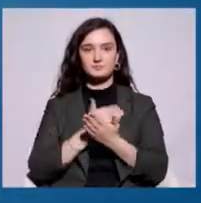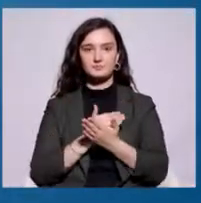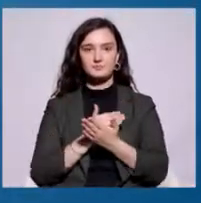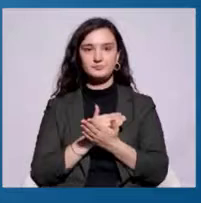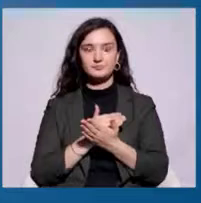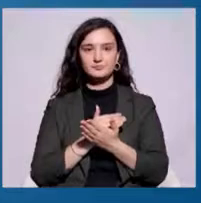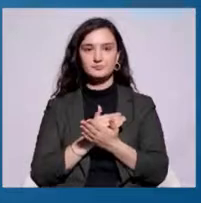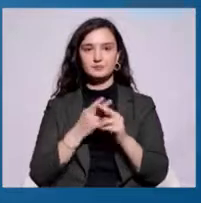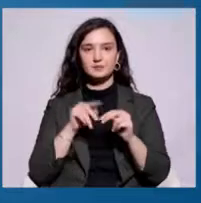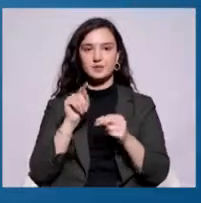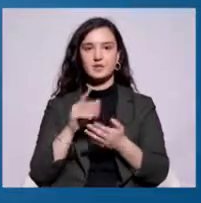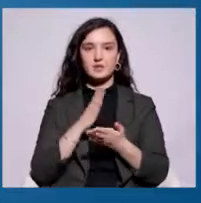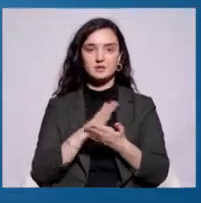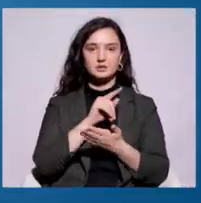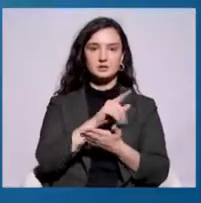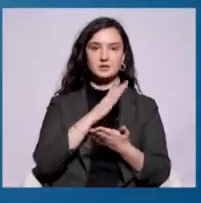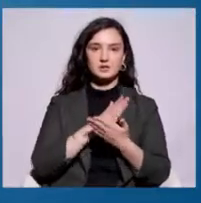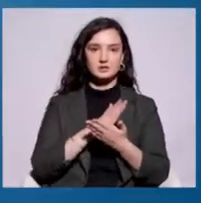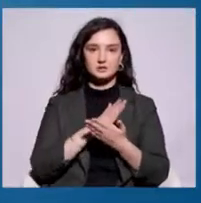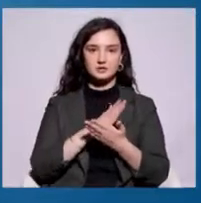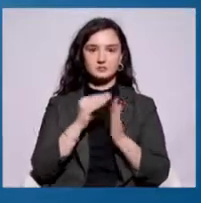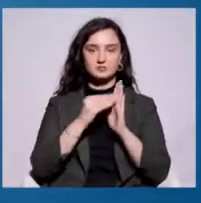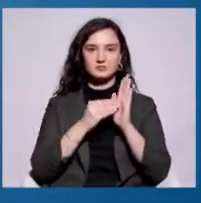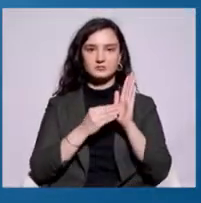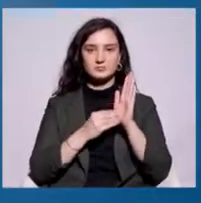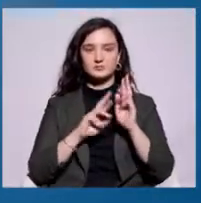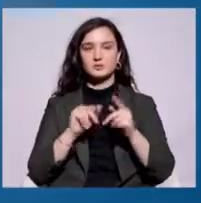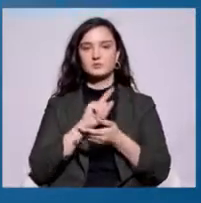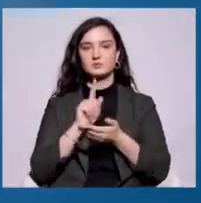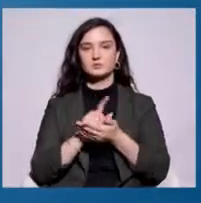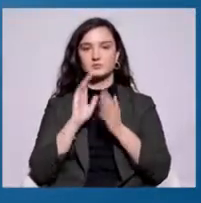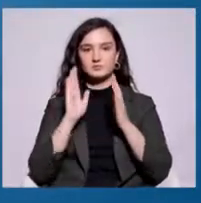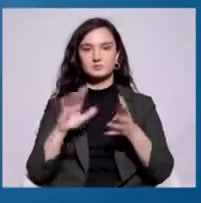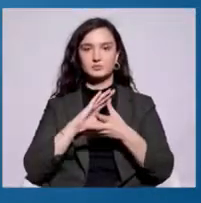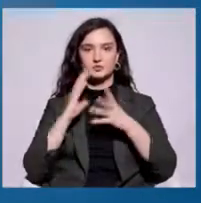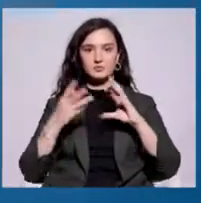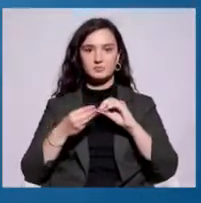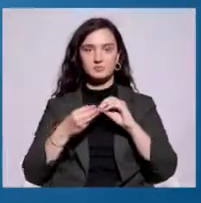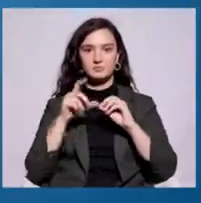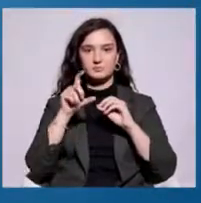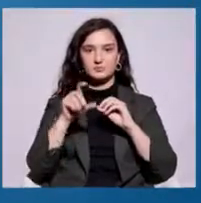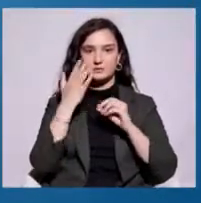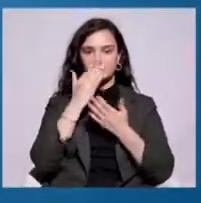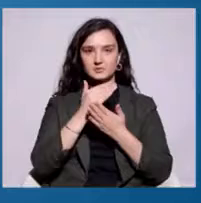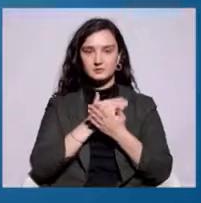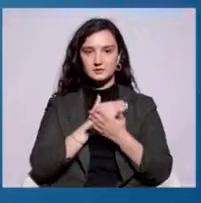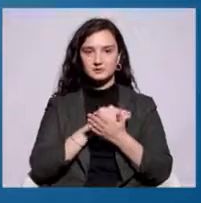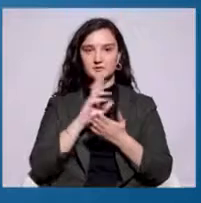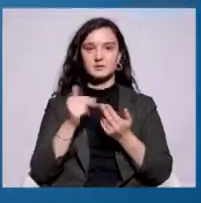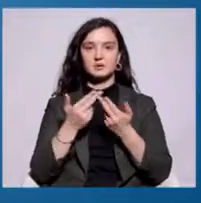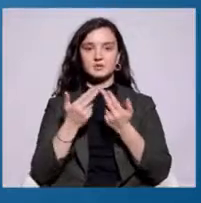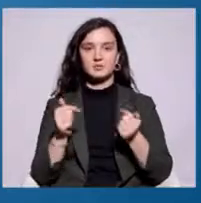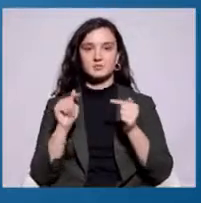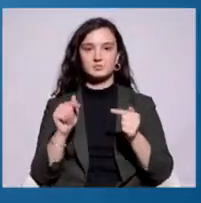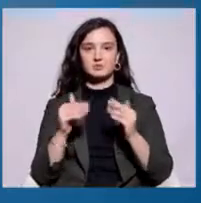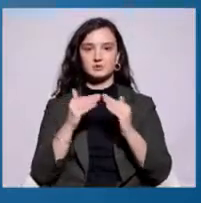შევეხებით there is, there are კონსტრუქციებს, აუცილებლად გვექნება პატარა შეჯამება გაკვეთილისა და რა